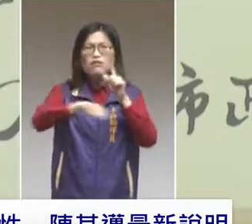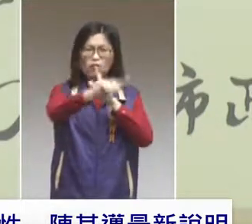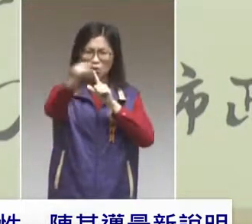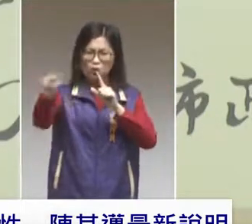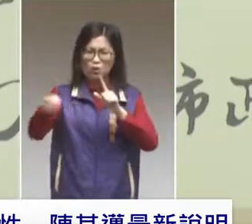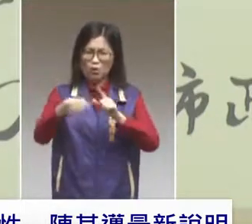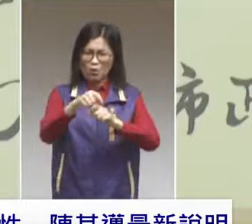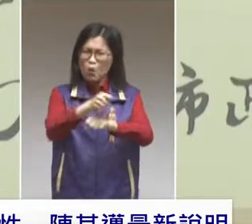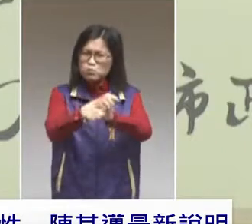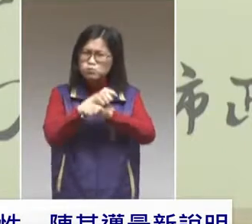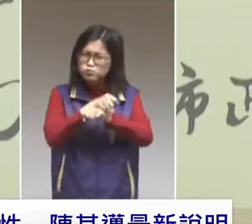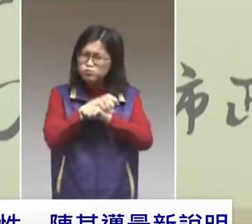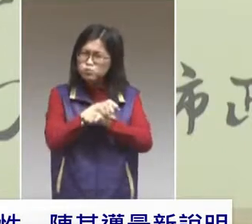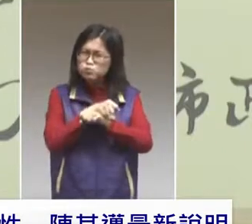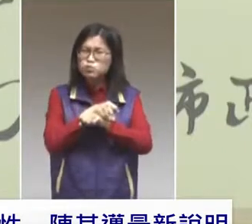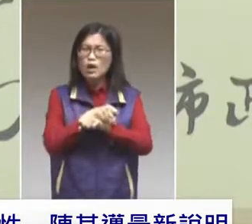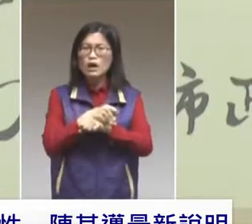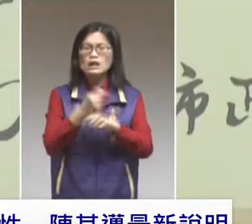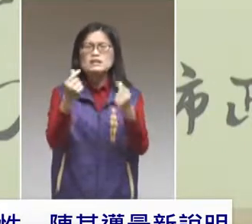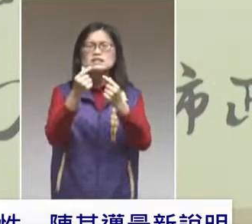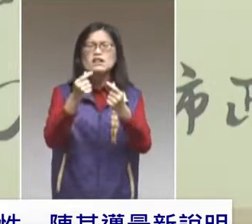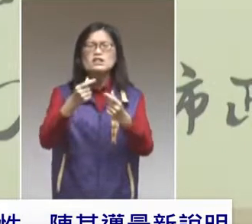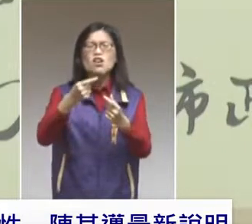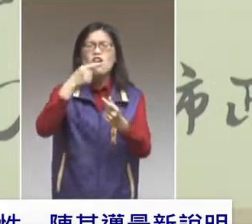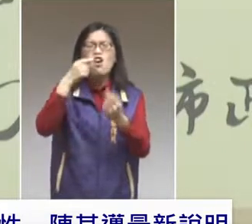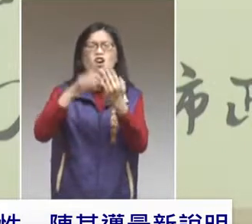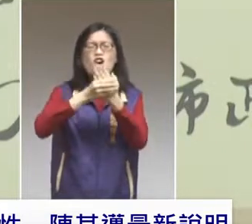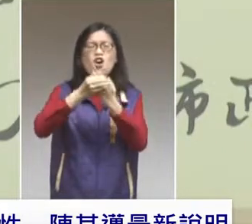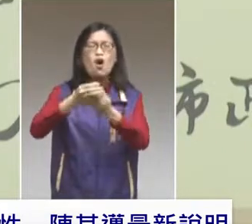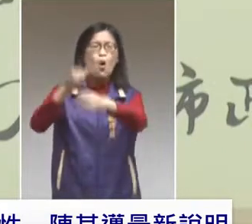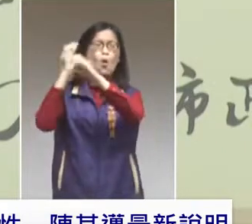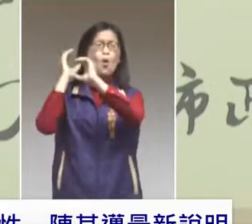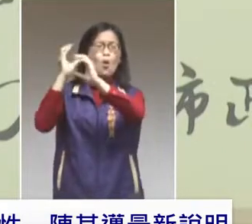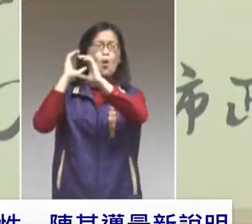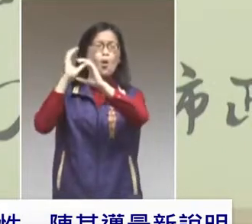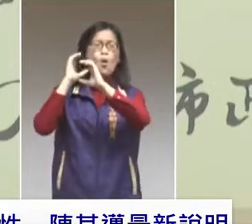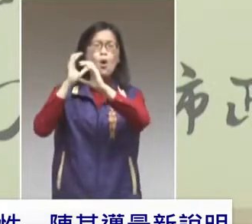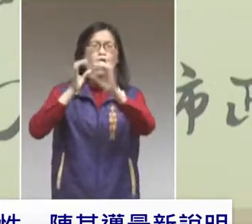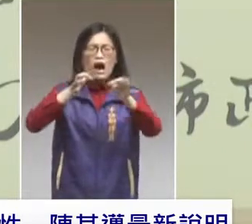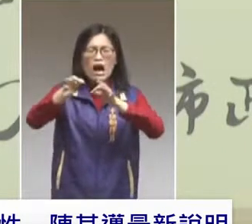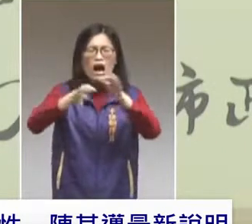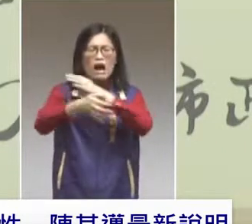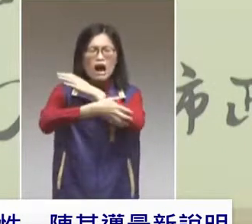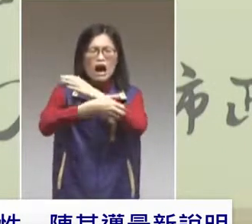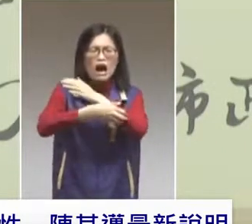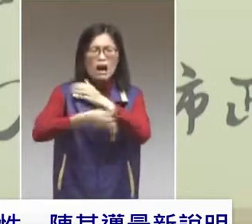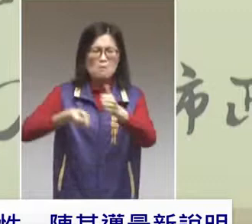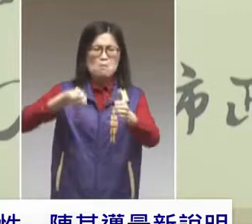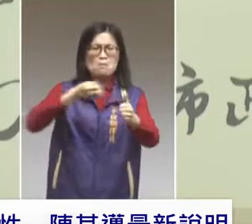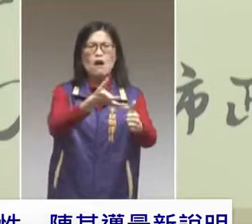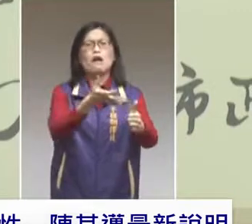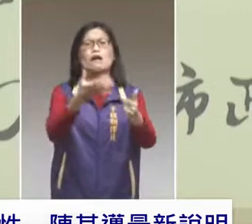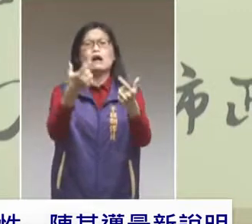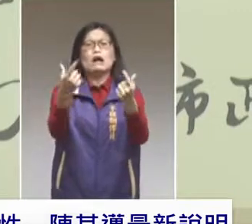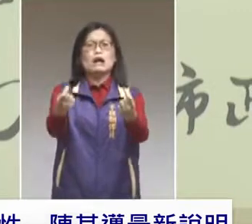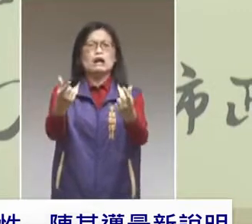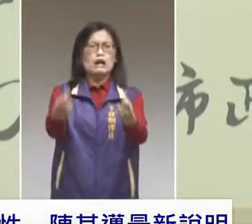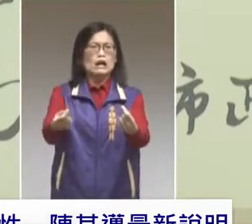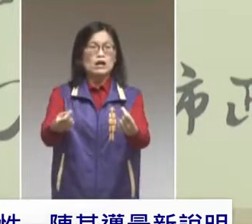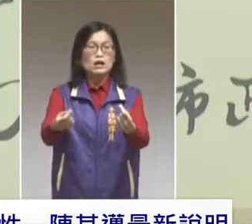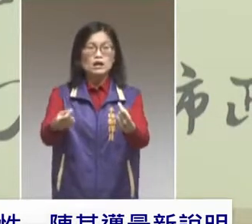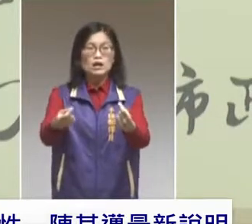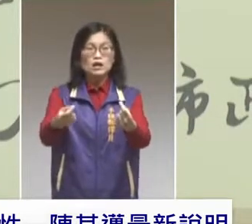方所以这个还是要提醒大家注意就像那个我们那天的红茶店饮料店的员